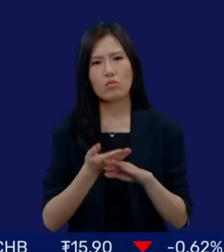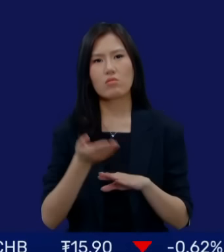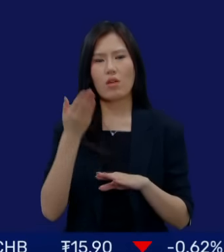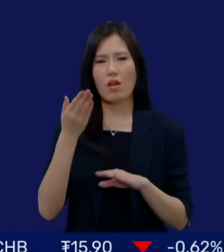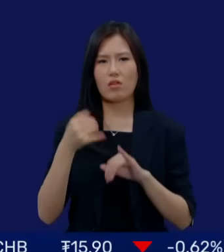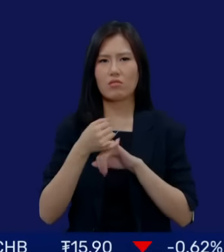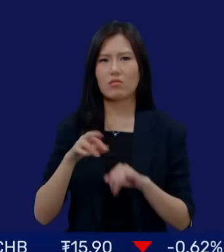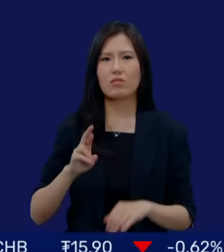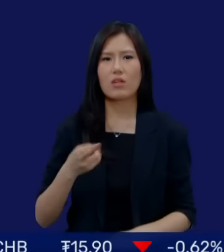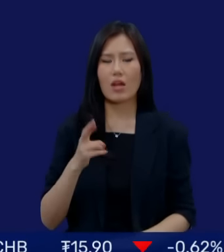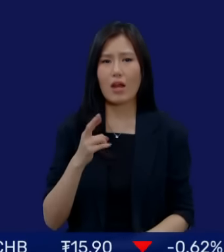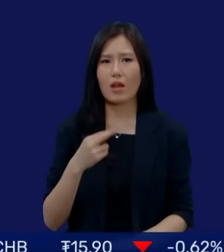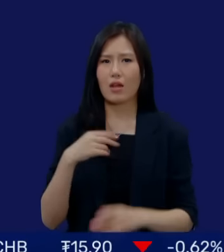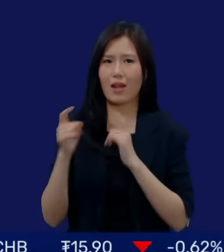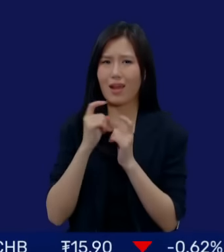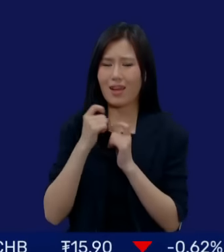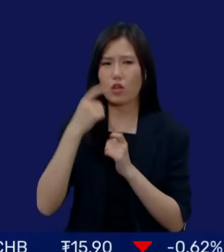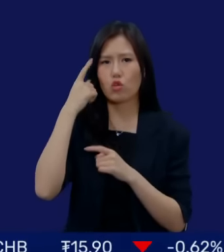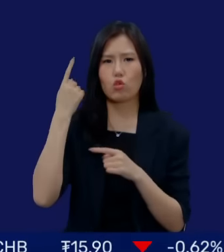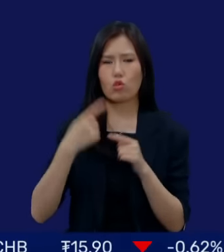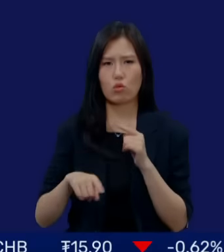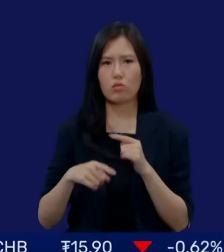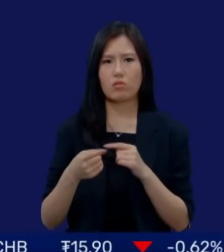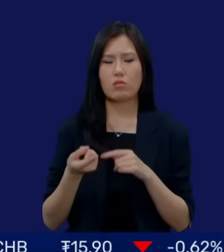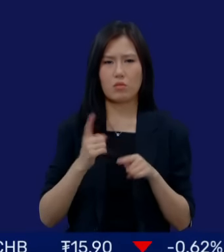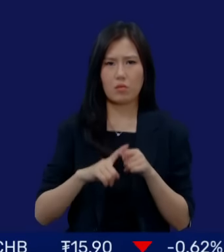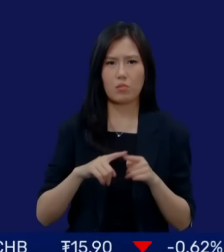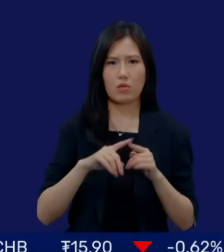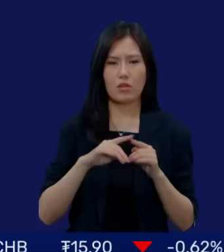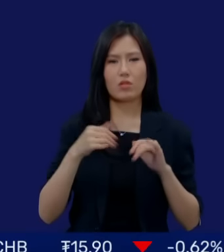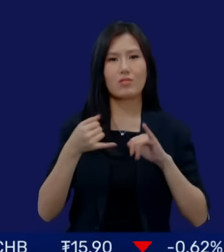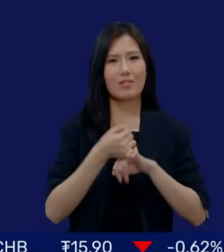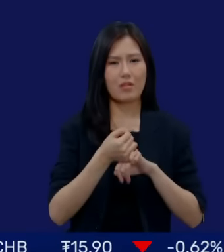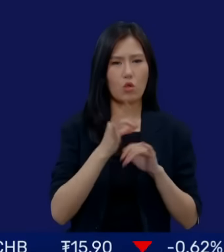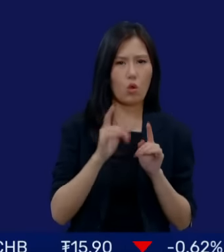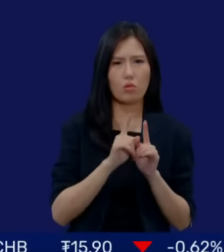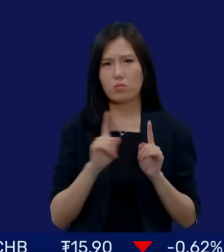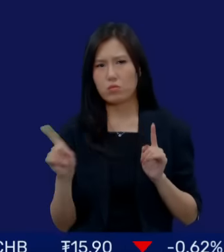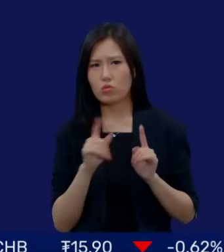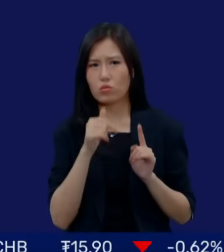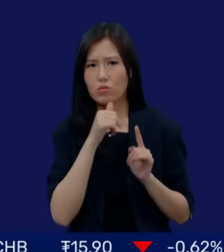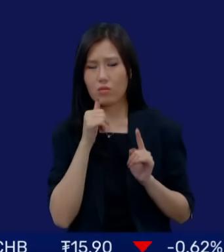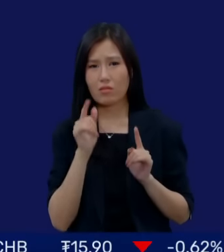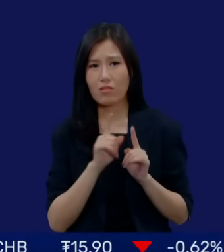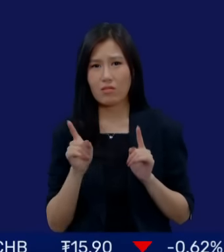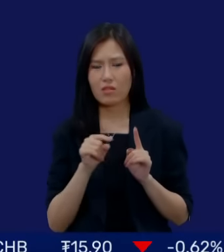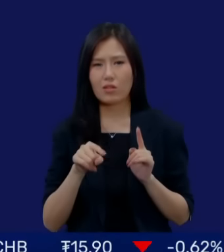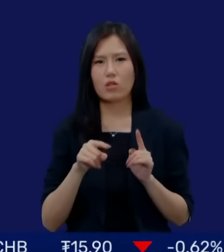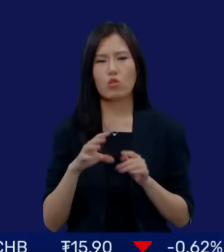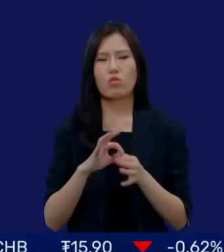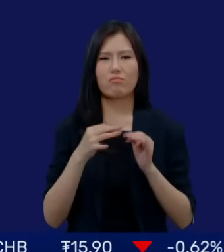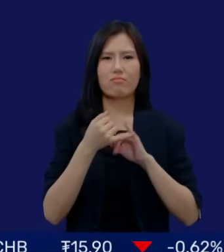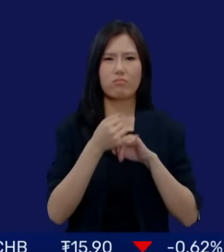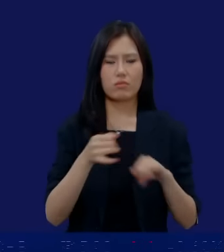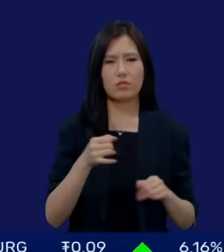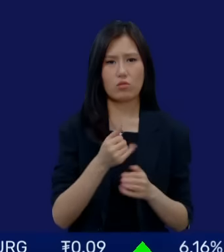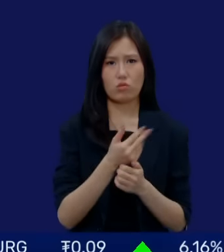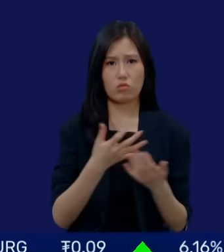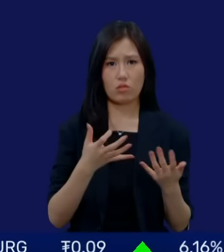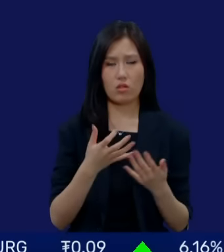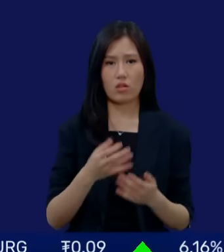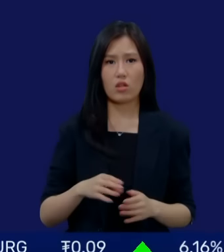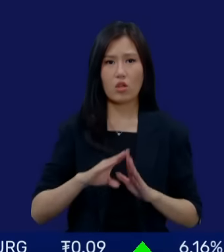үл ойлголцох болон гэр бүлээс гадуур харилцаа үүсгэх зэрэг шалтгаанууд шил дараалал орж ирсэн байна. За яг энд дурдгдсан шалтгаанууд нь гэр